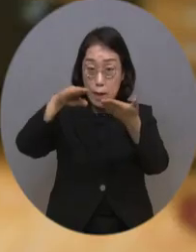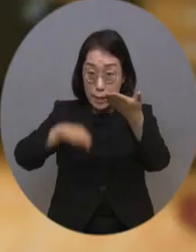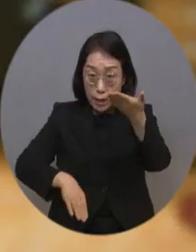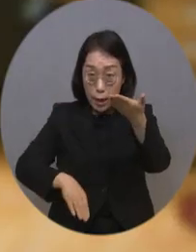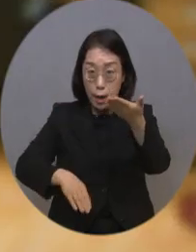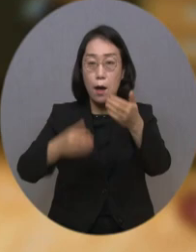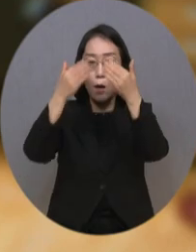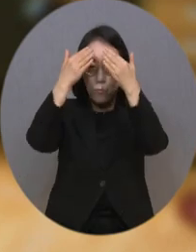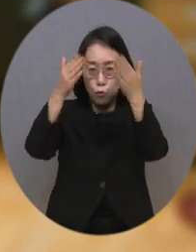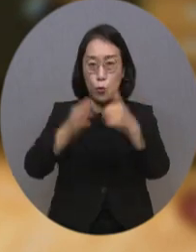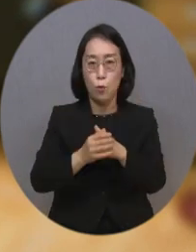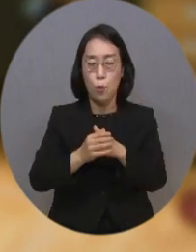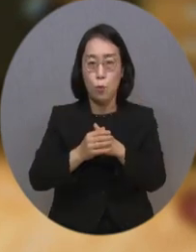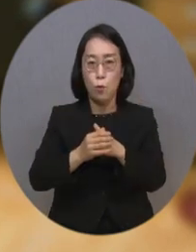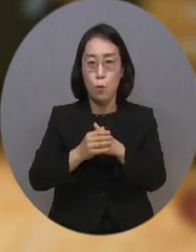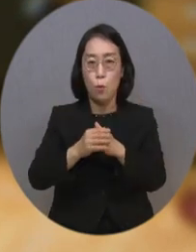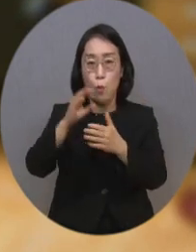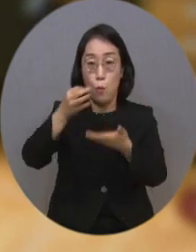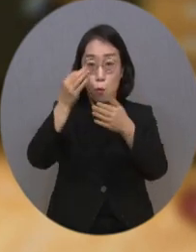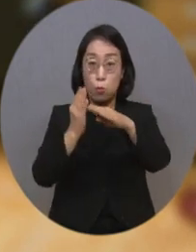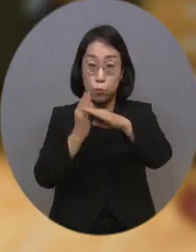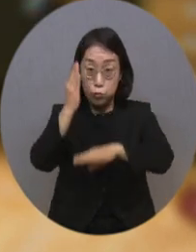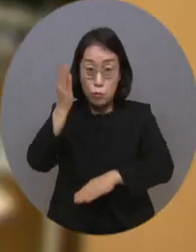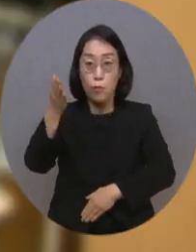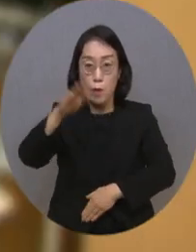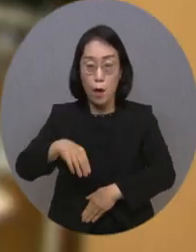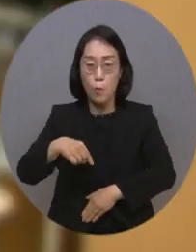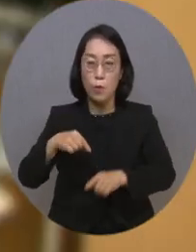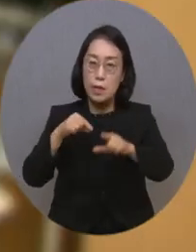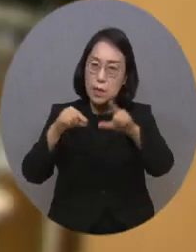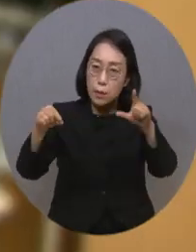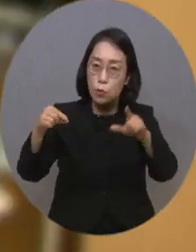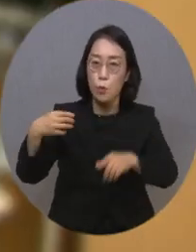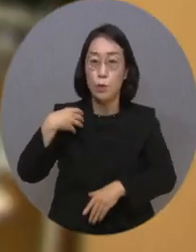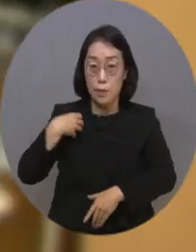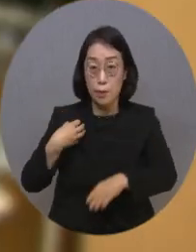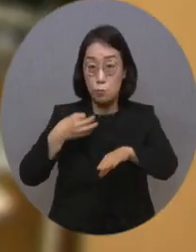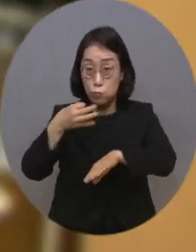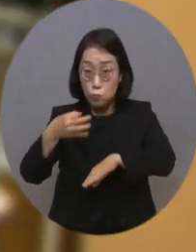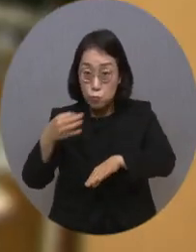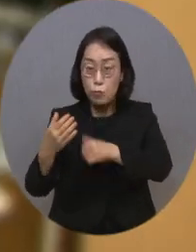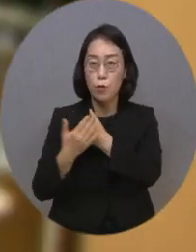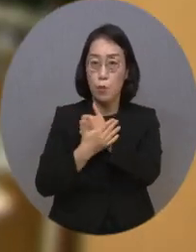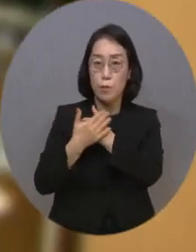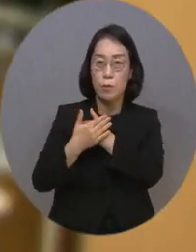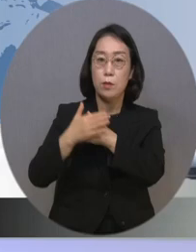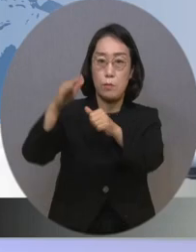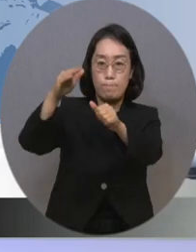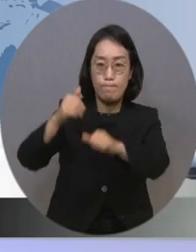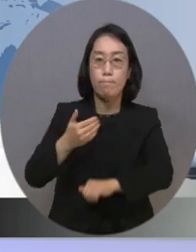무료로 제공되며 소득 기준 초과 시에도 본인 부담하에 서비스를 이용할 수 있습니다.